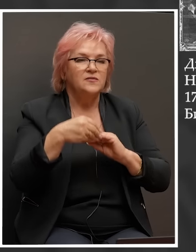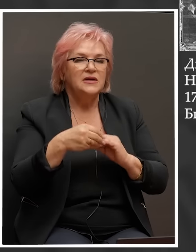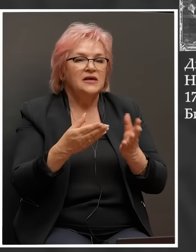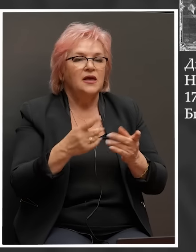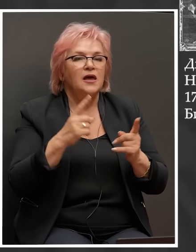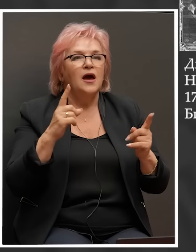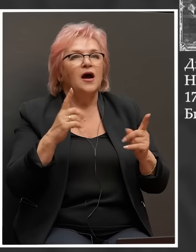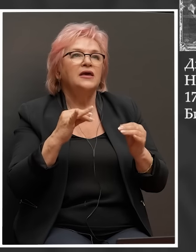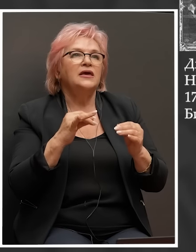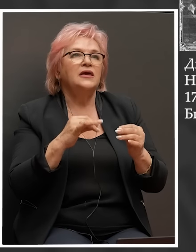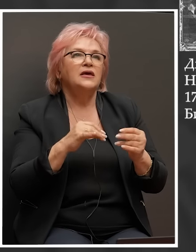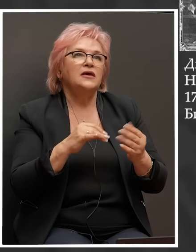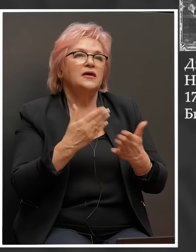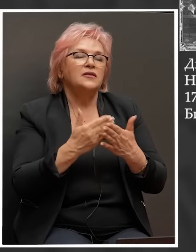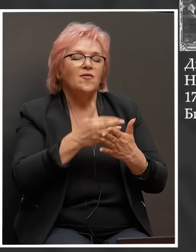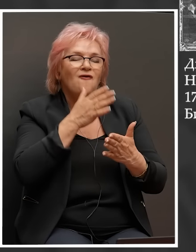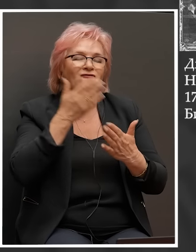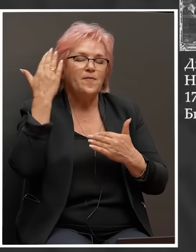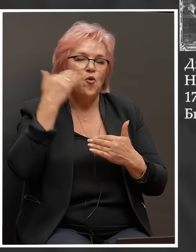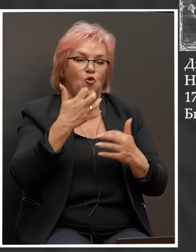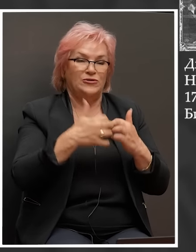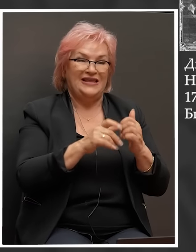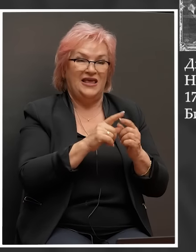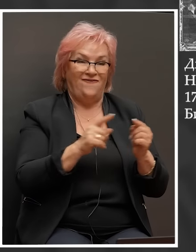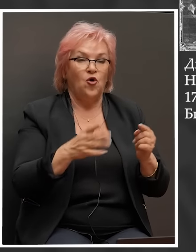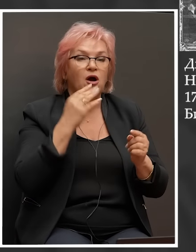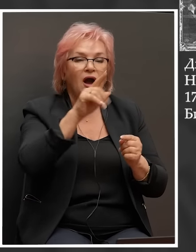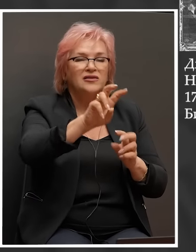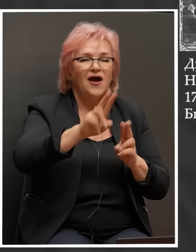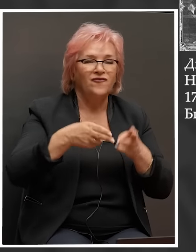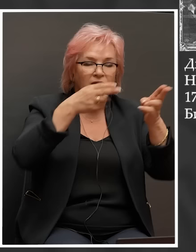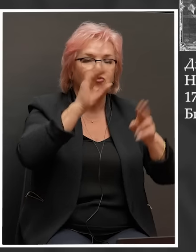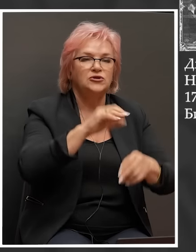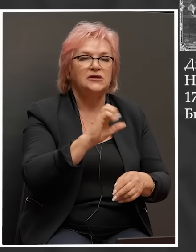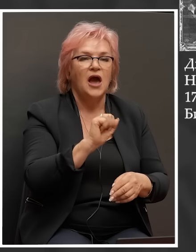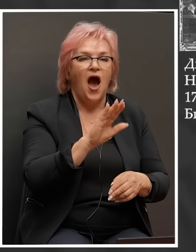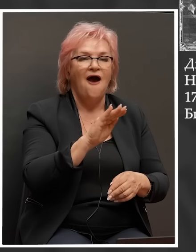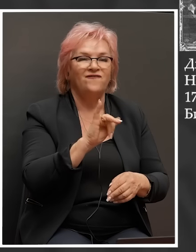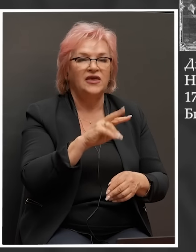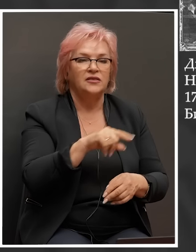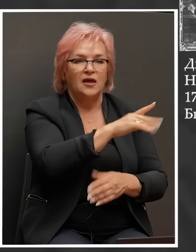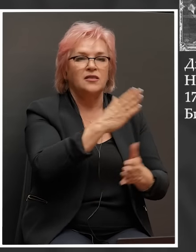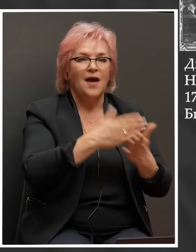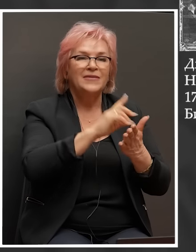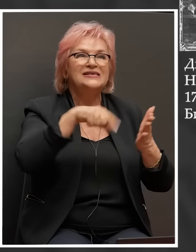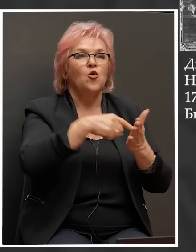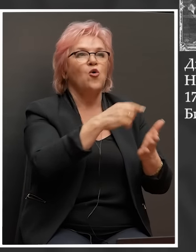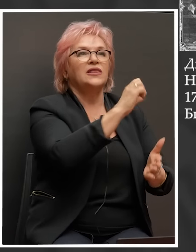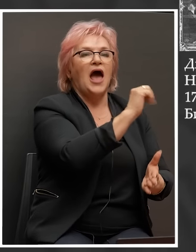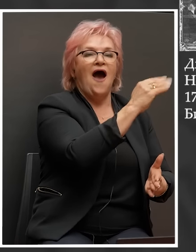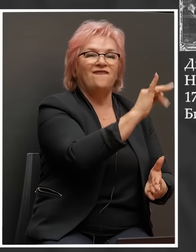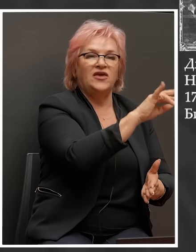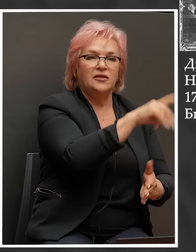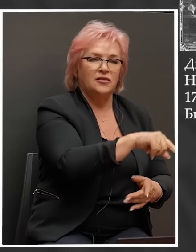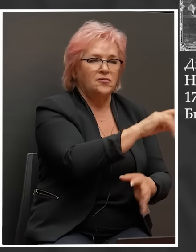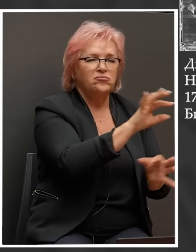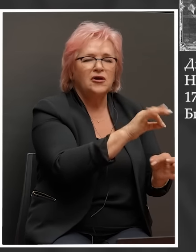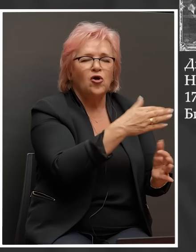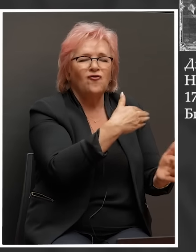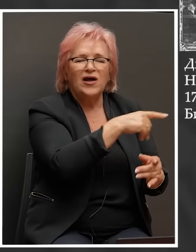не музифицировал, причем еще в эпоху Средневековья. Если вы когда-нибудь приедете в Афины, вы там увидите, что есть город Афины, который